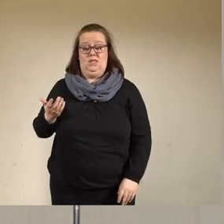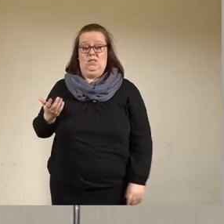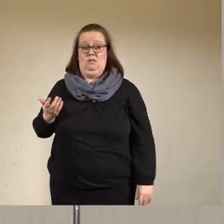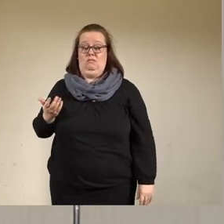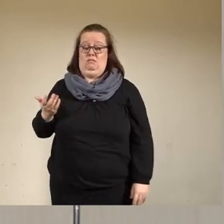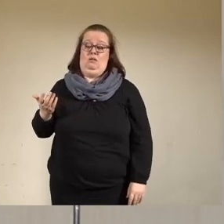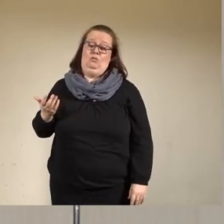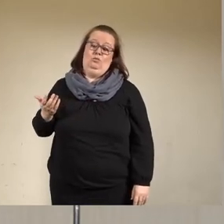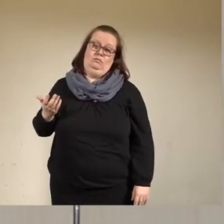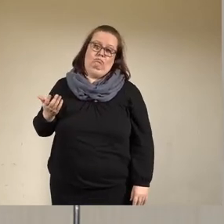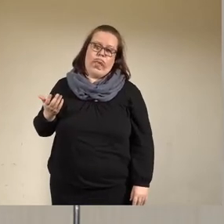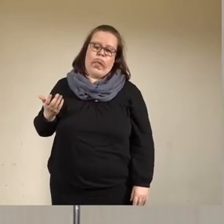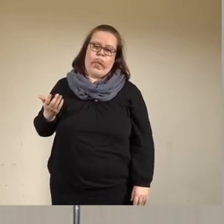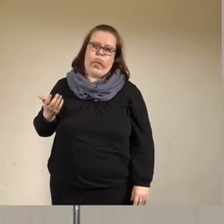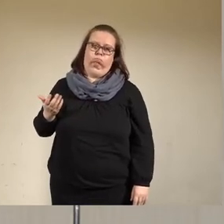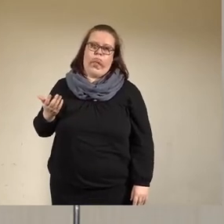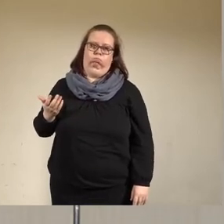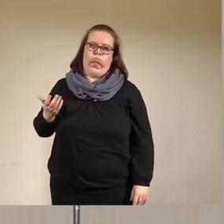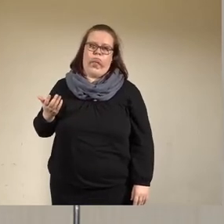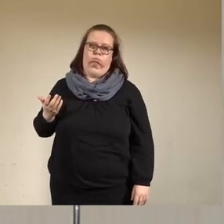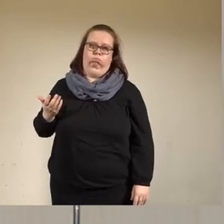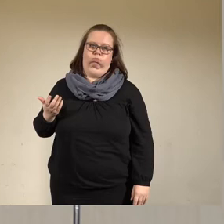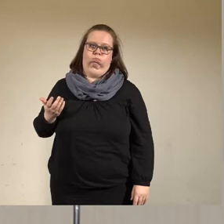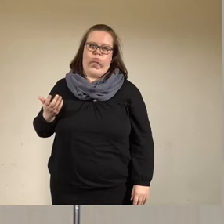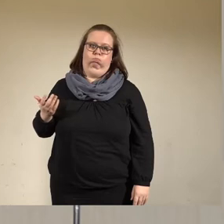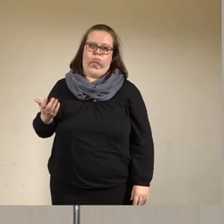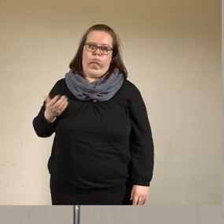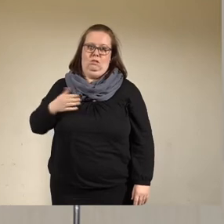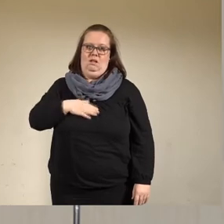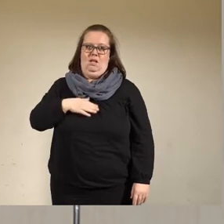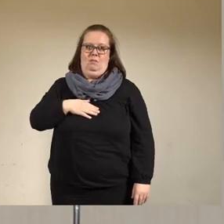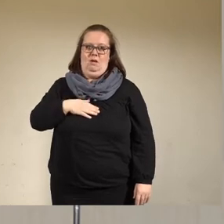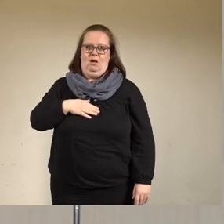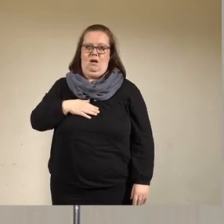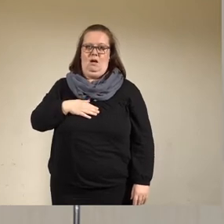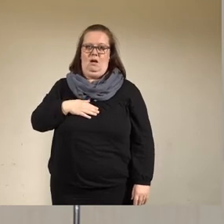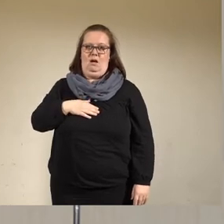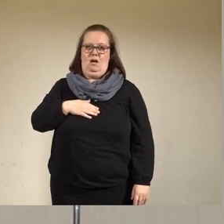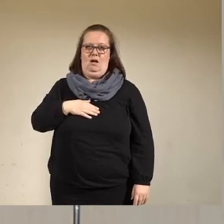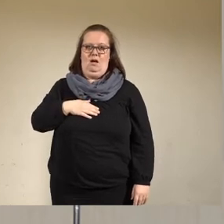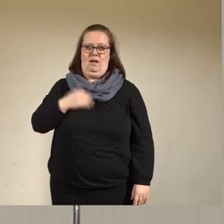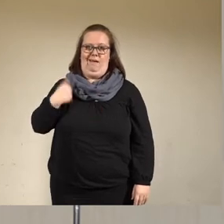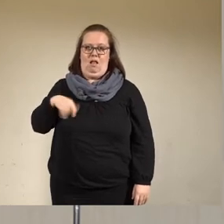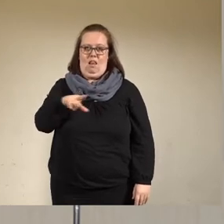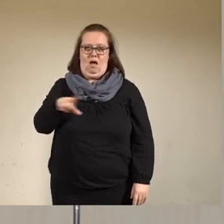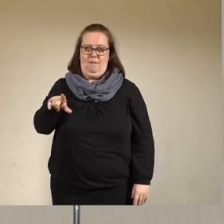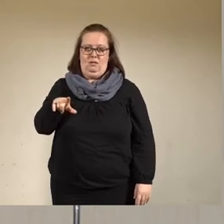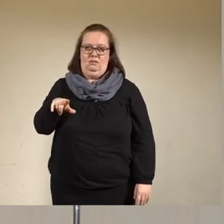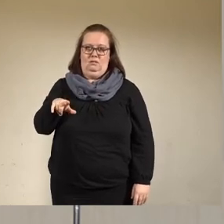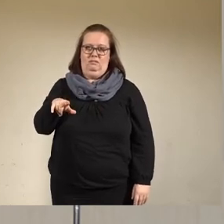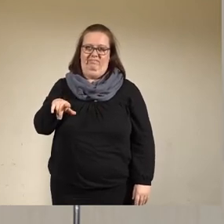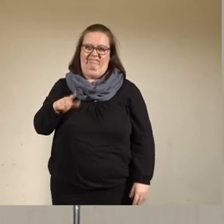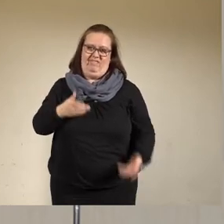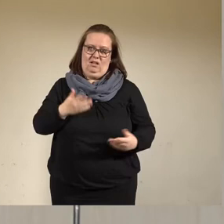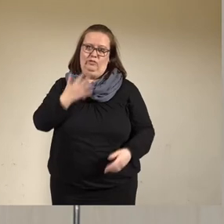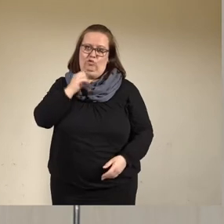Hier muss ich jetzt mal wirklich sagen, lieber Peter Lames, hätte ich mir wirklich